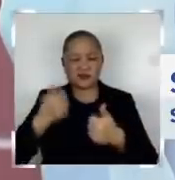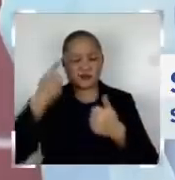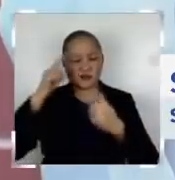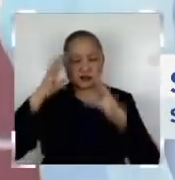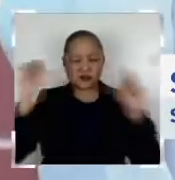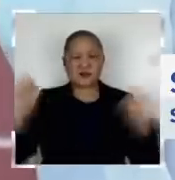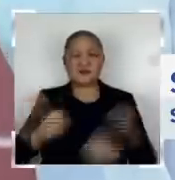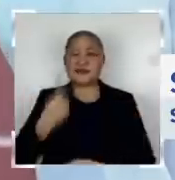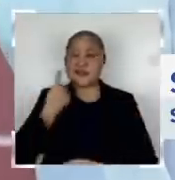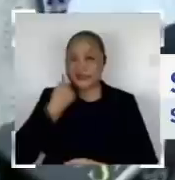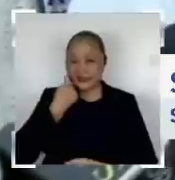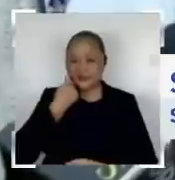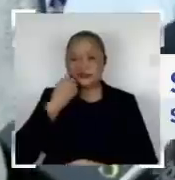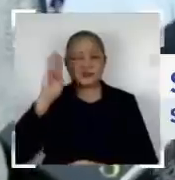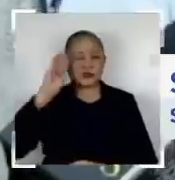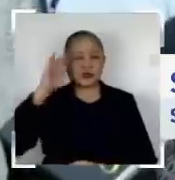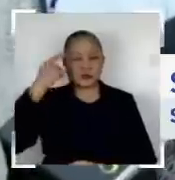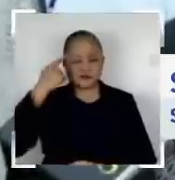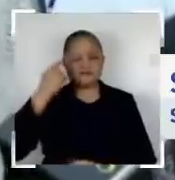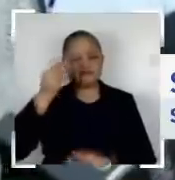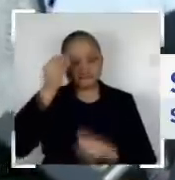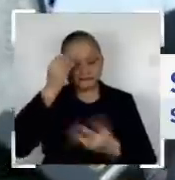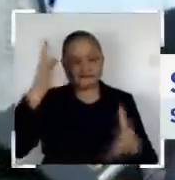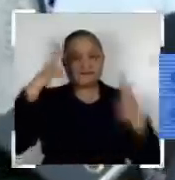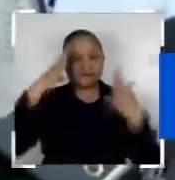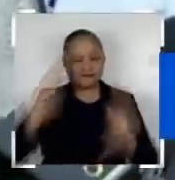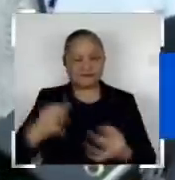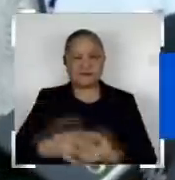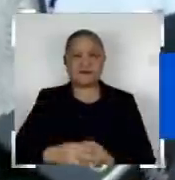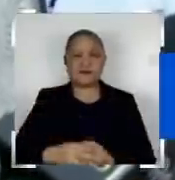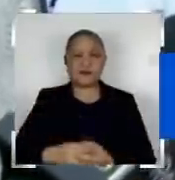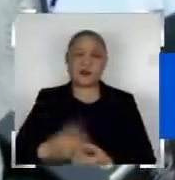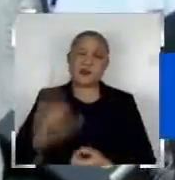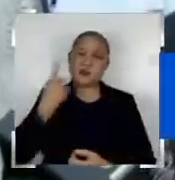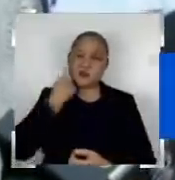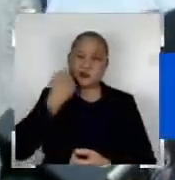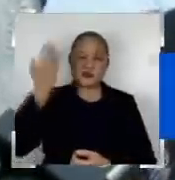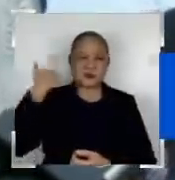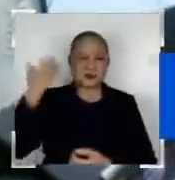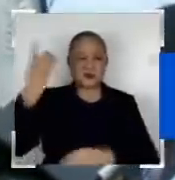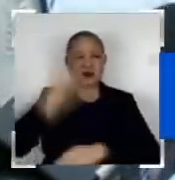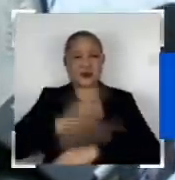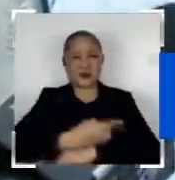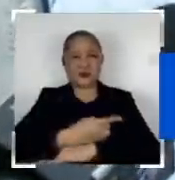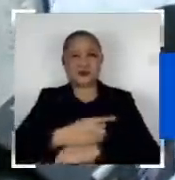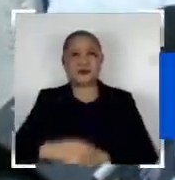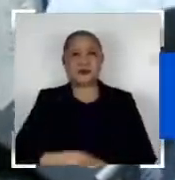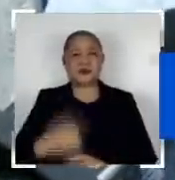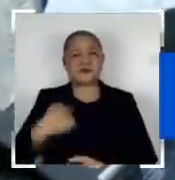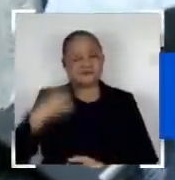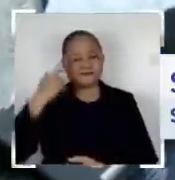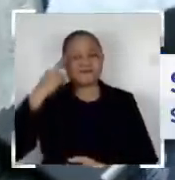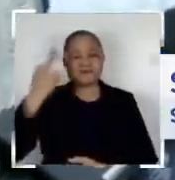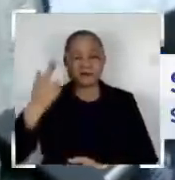sinabi ni Go ang kanyang pasya. In the past few days, I realized that my heart